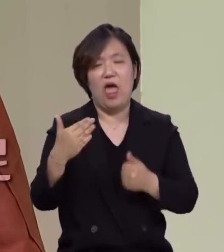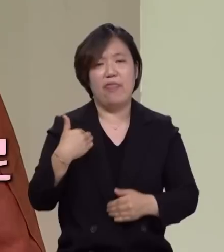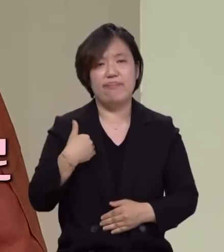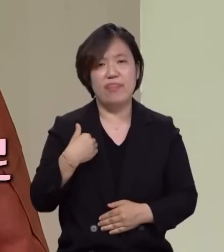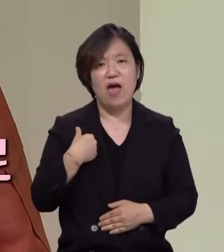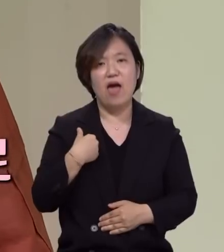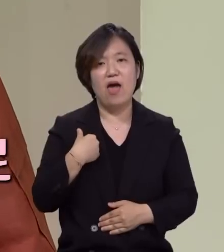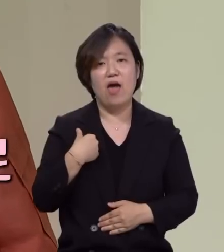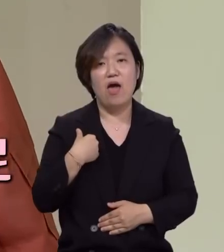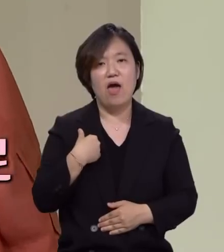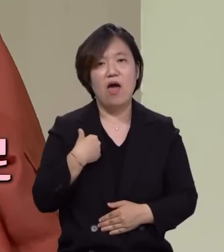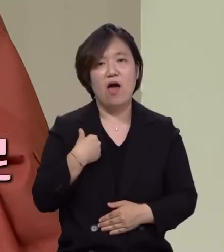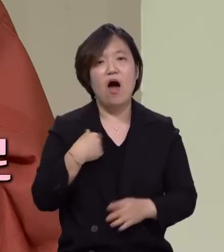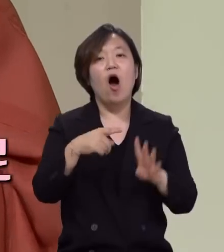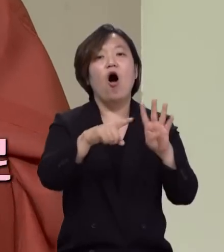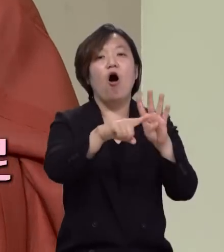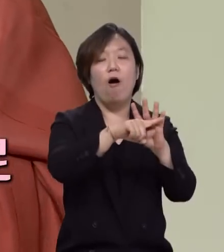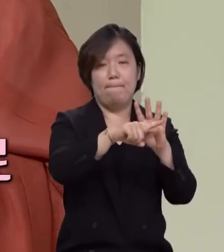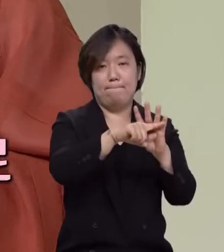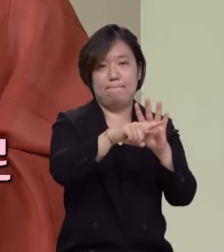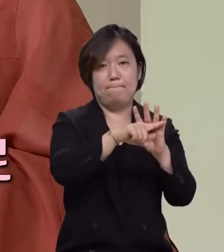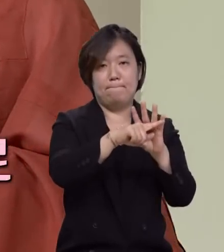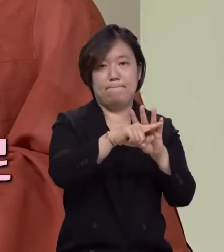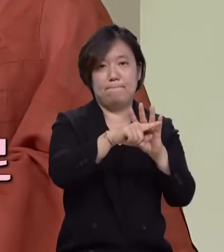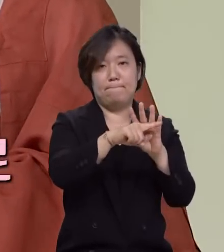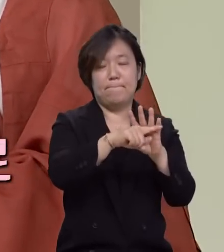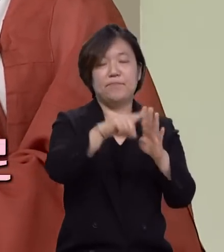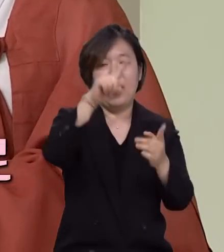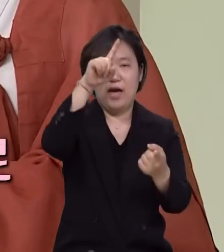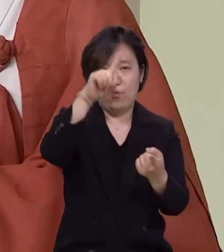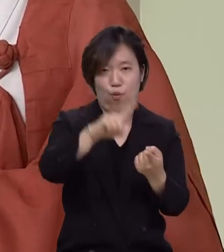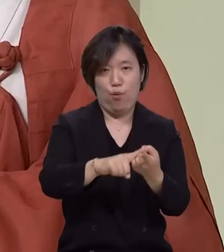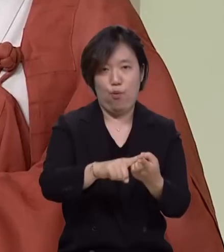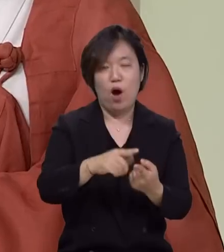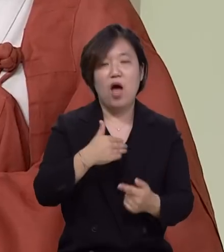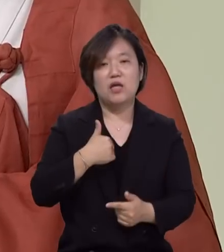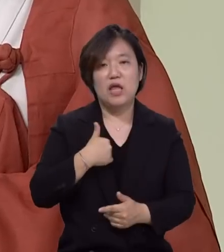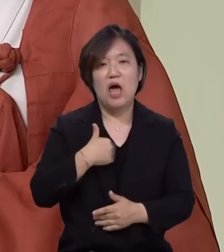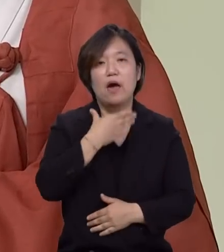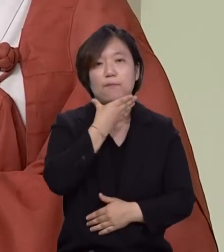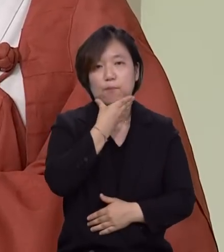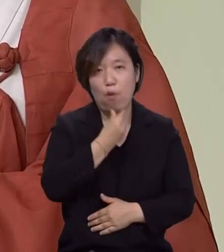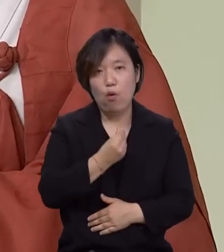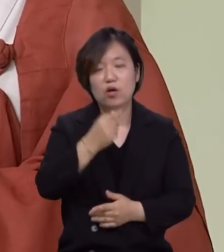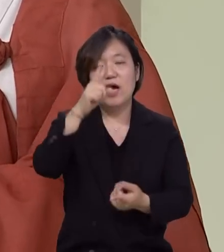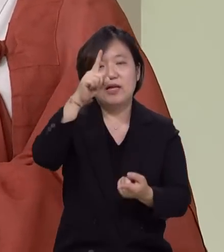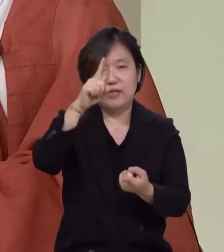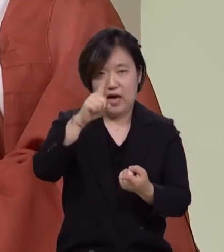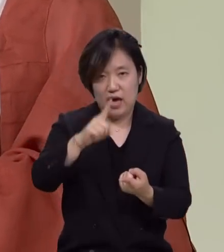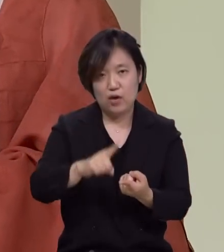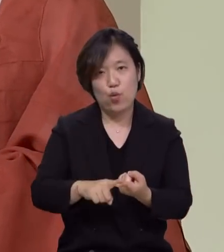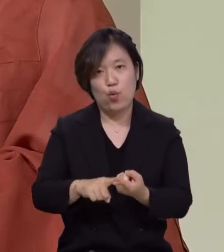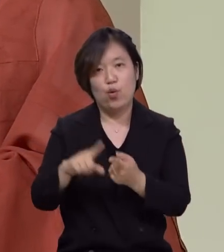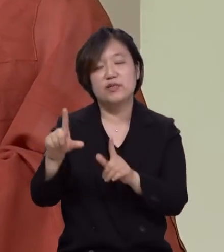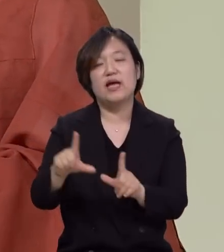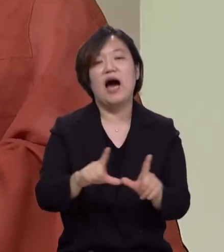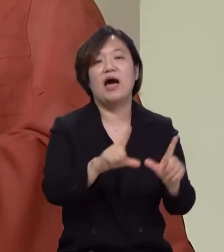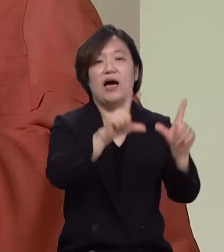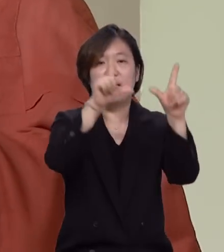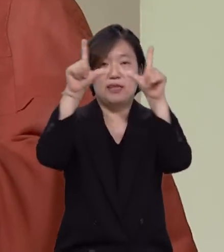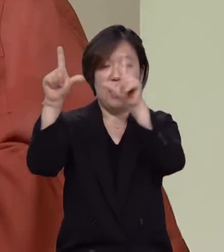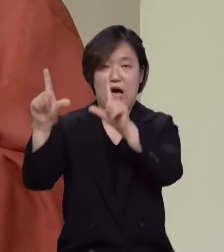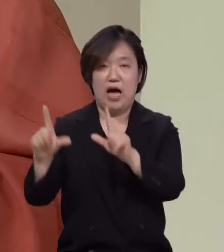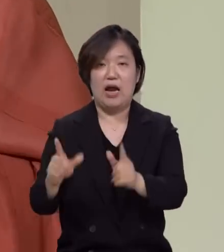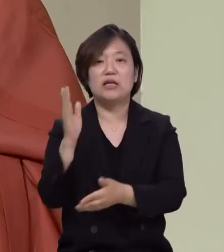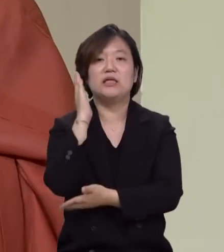다 자기가 전생에 지었던 복의 그릇대로 복대로 살아간다라는 말씀을